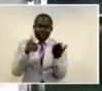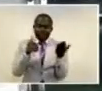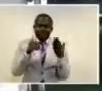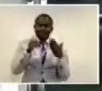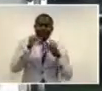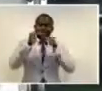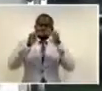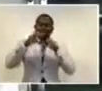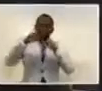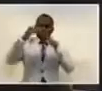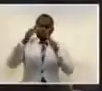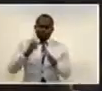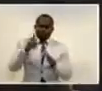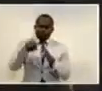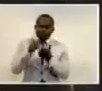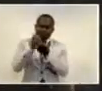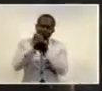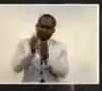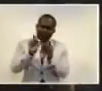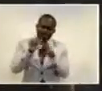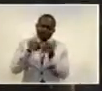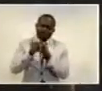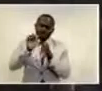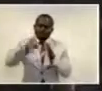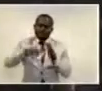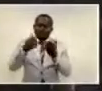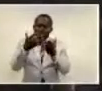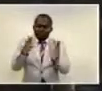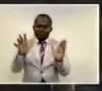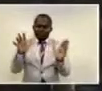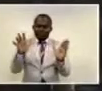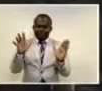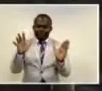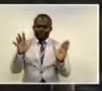muyobora zikwiye gufasha abaturage bikava mu nzira